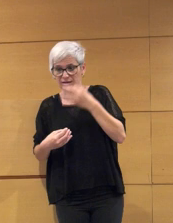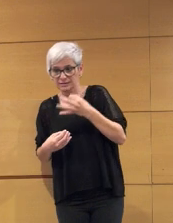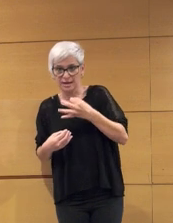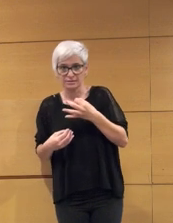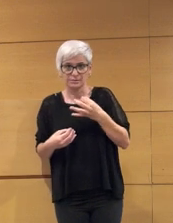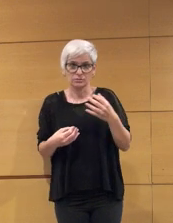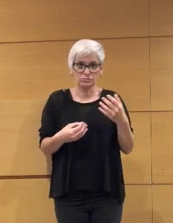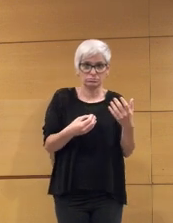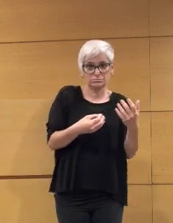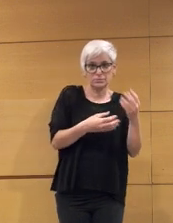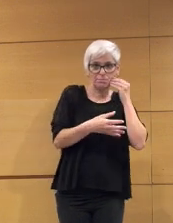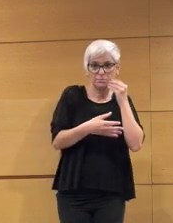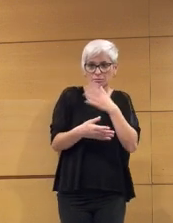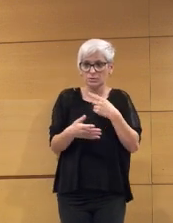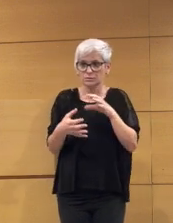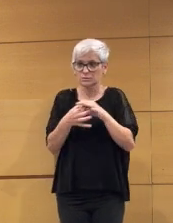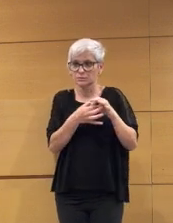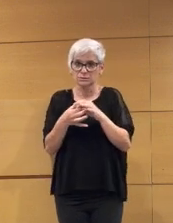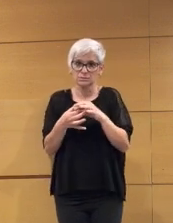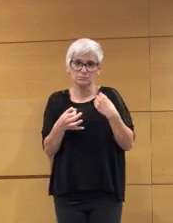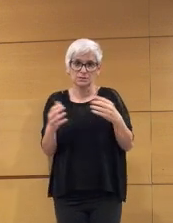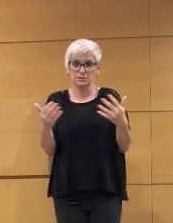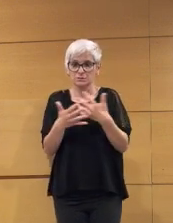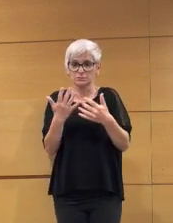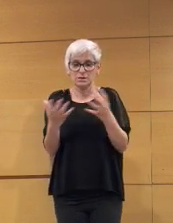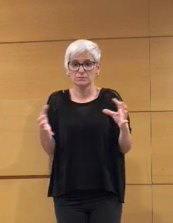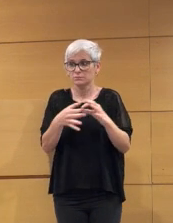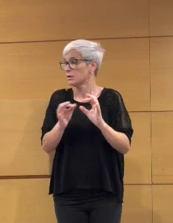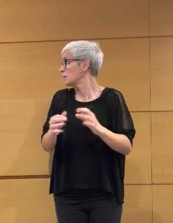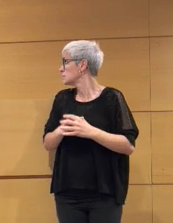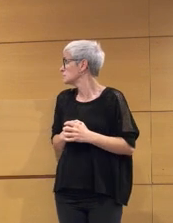on interfereixen tant realitat augmentada com realitat virtual.